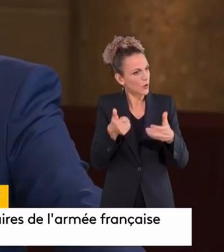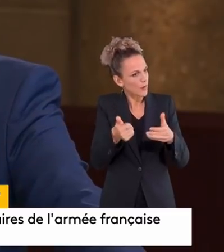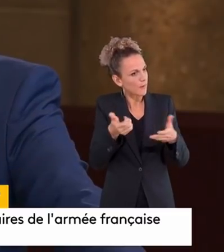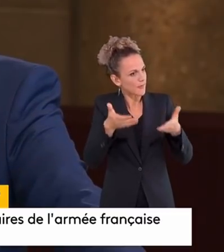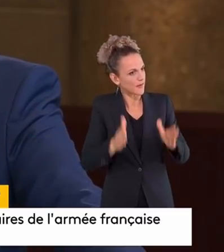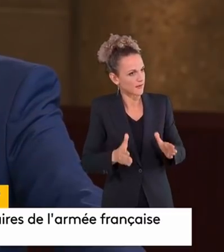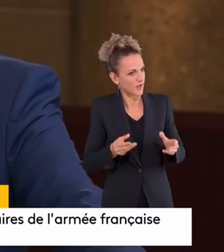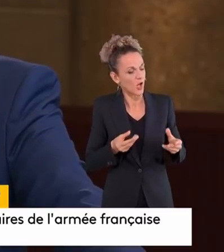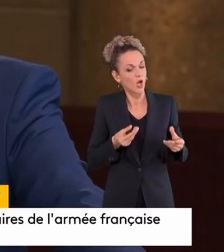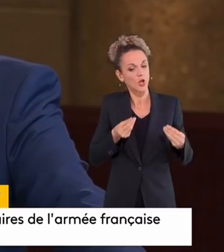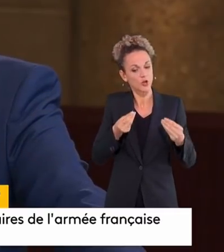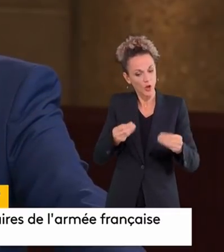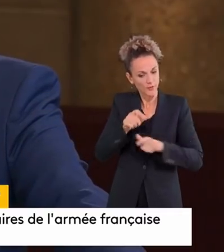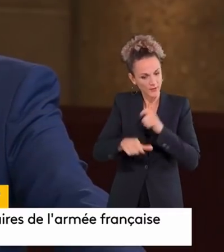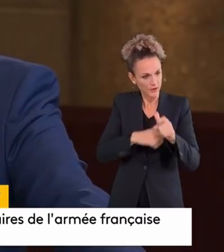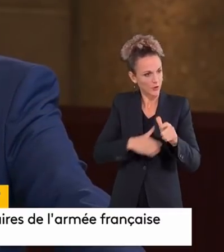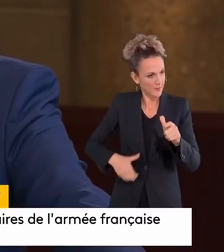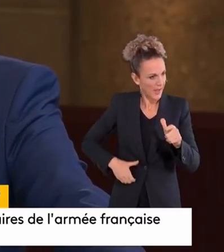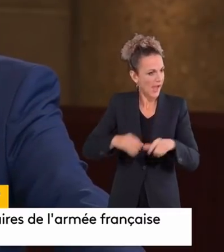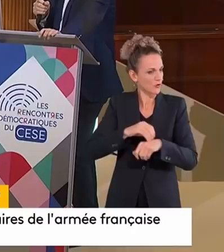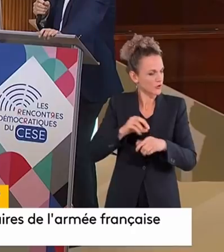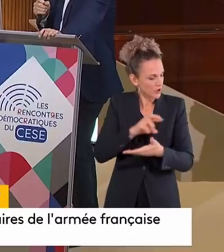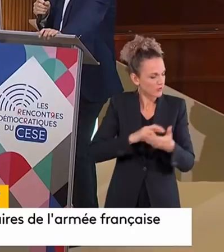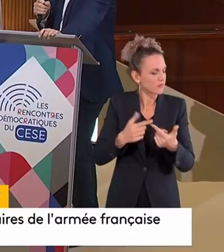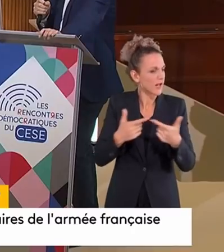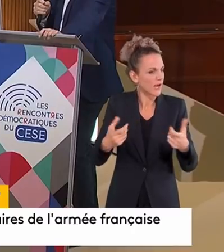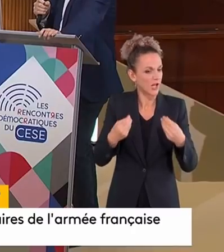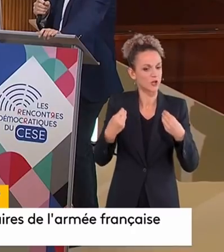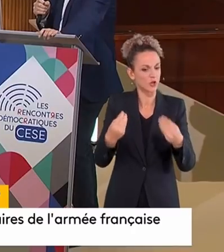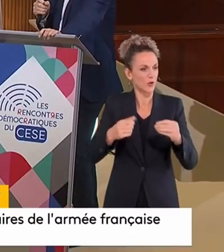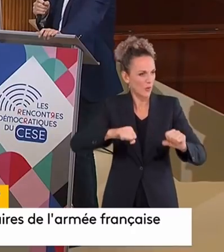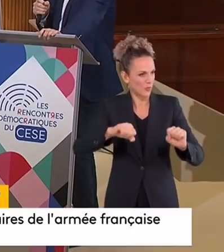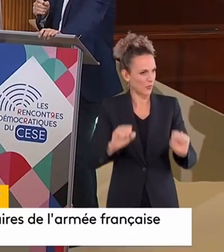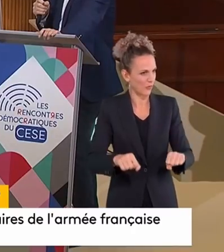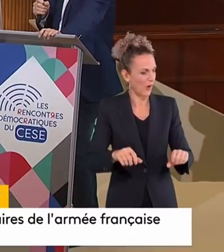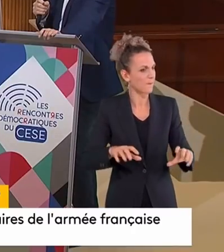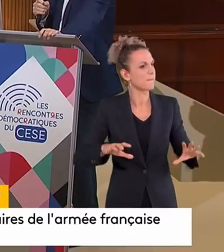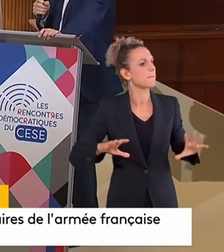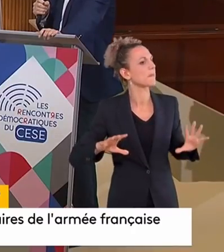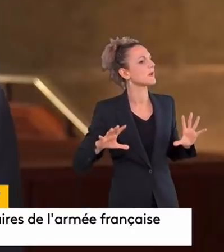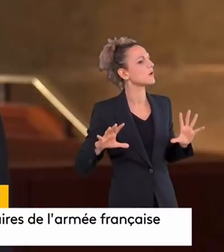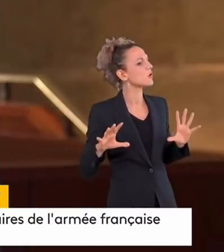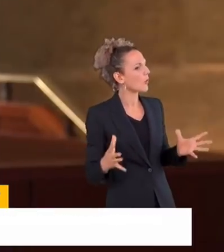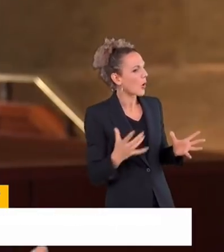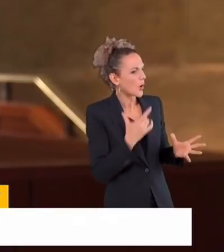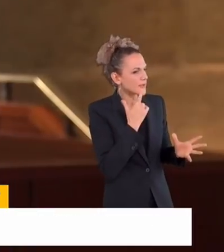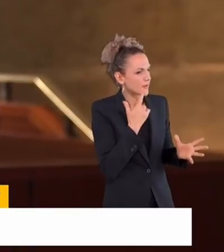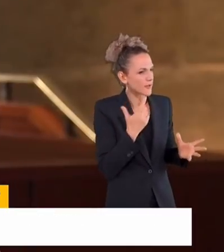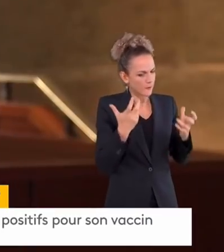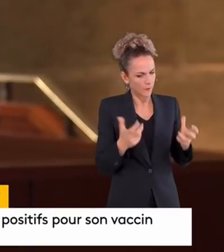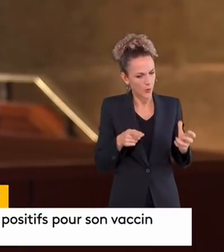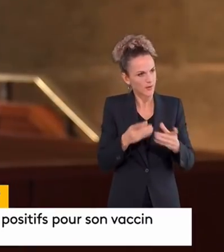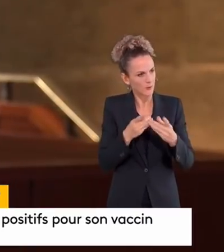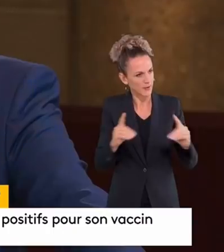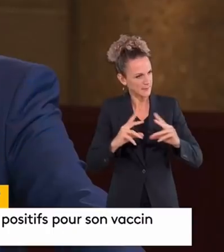pouvoir, ces élus, vous voulez garantir leur vertu. Vous voulez être en quelque sorte le monsieur propre de la démocratie ?